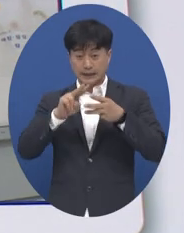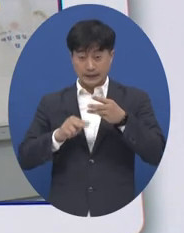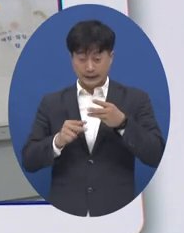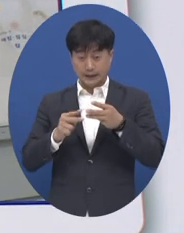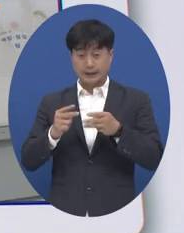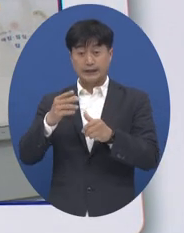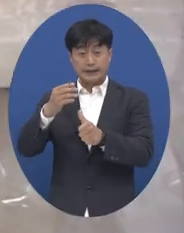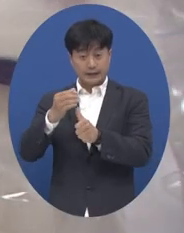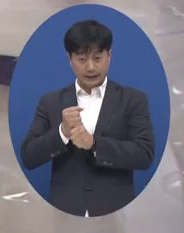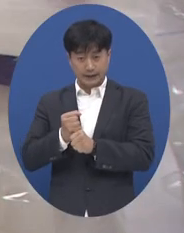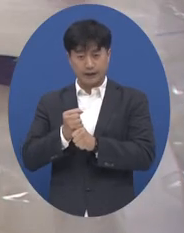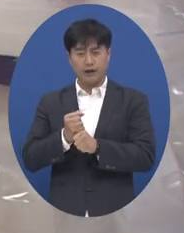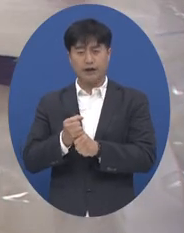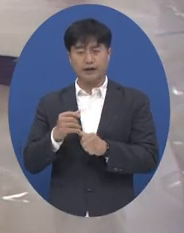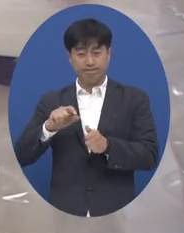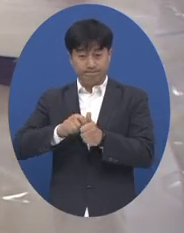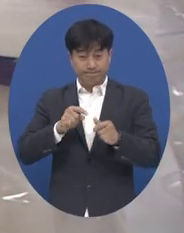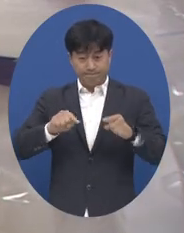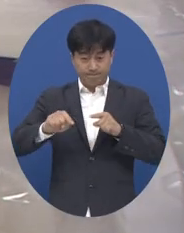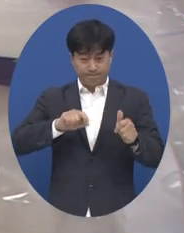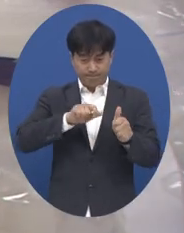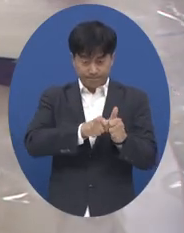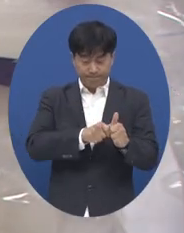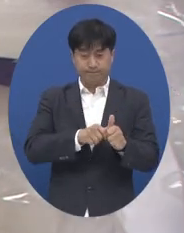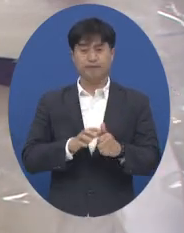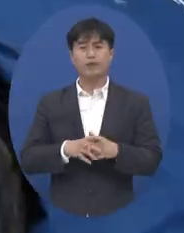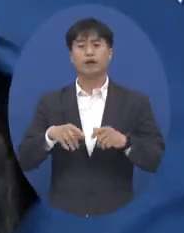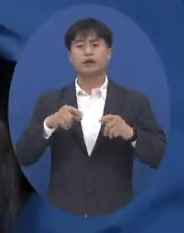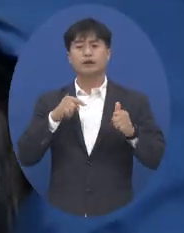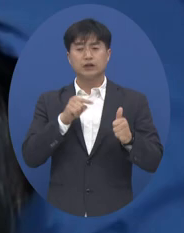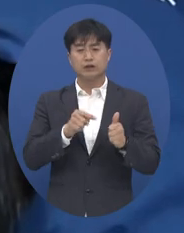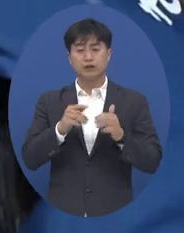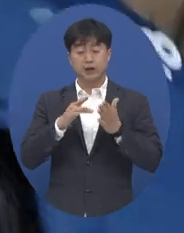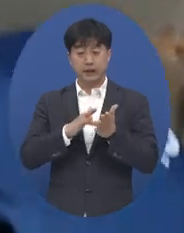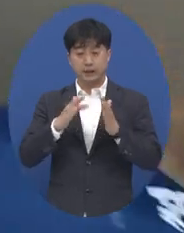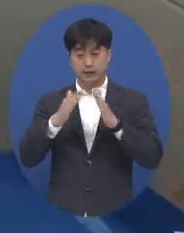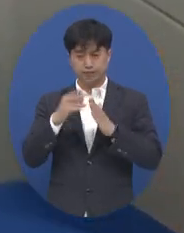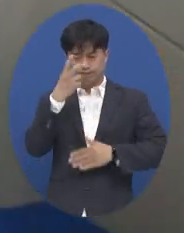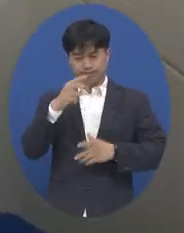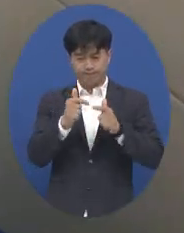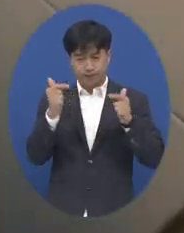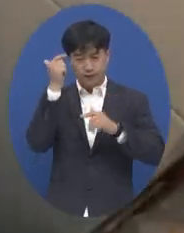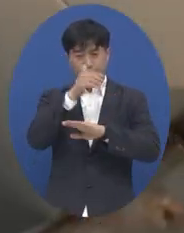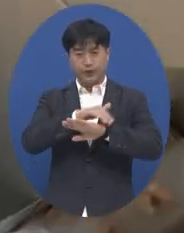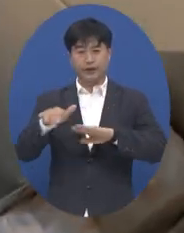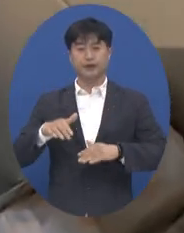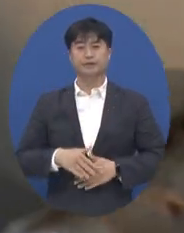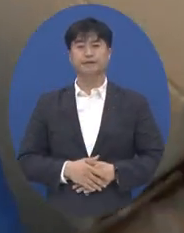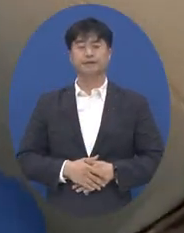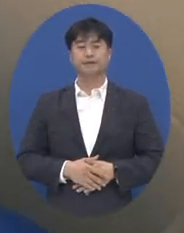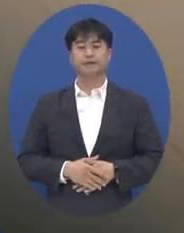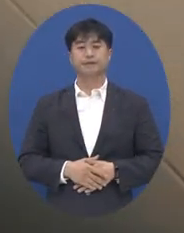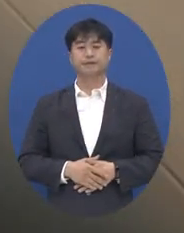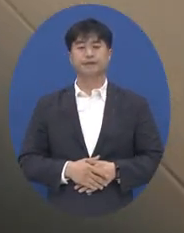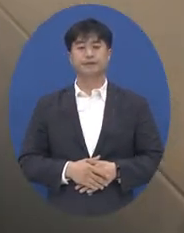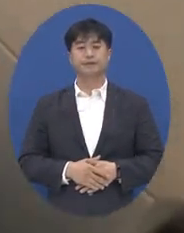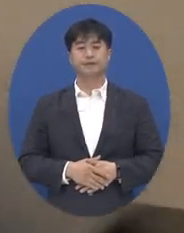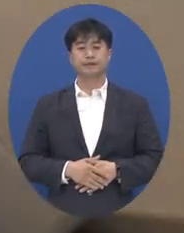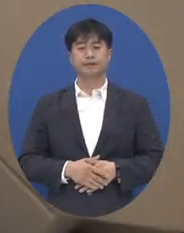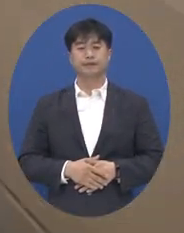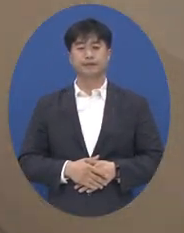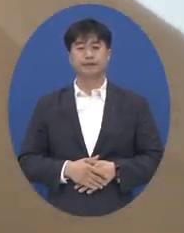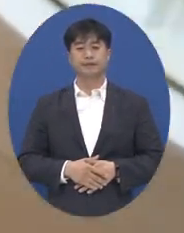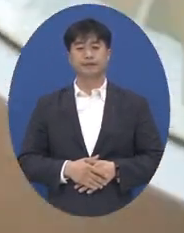행정처분을 의뢰하는 한편 도내 전체 지정약국에 대해 수사를 확대할 계획입니다. 경기지TV 최지연입니다.